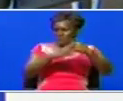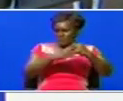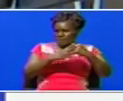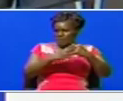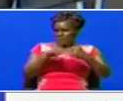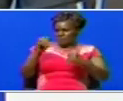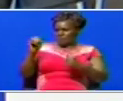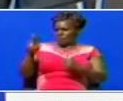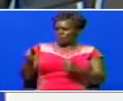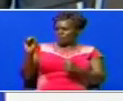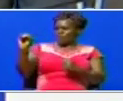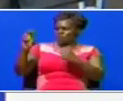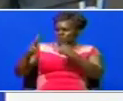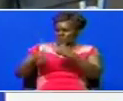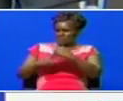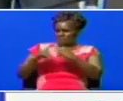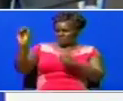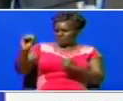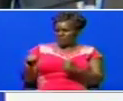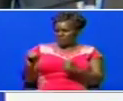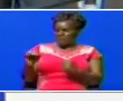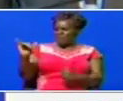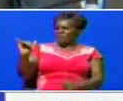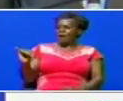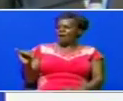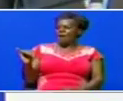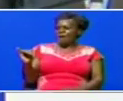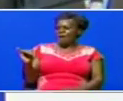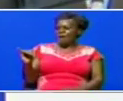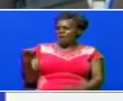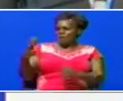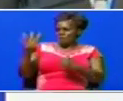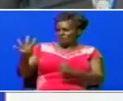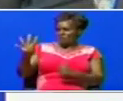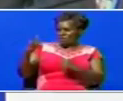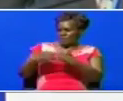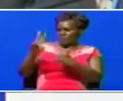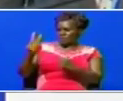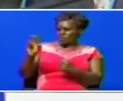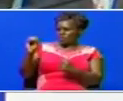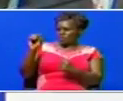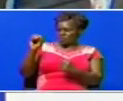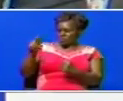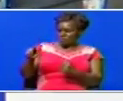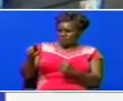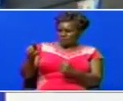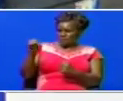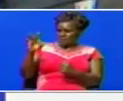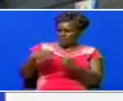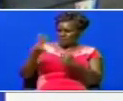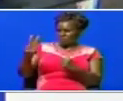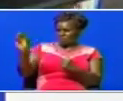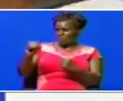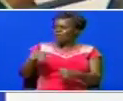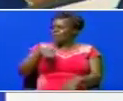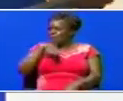99, 0.07%. Joseph Nyaga, 482, 0.32%.